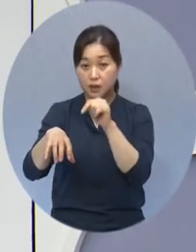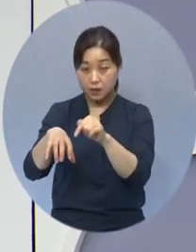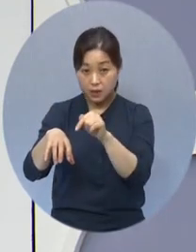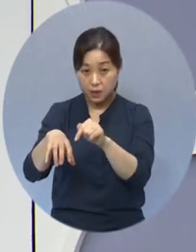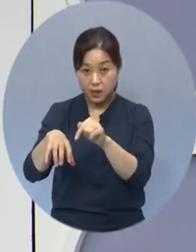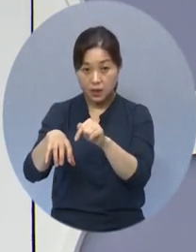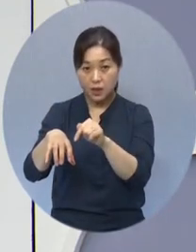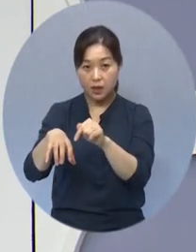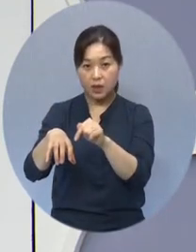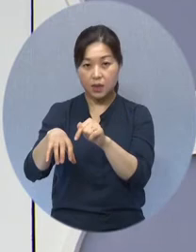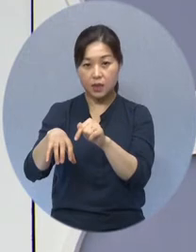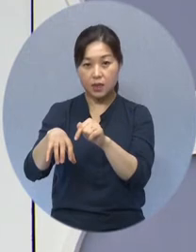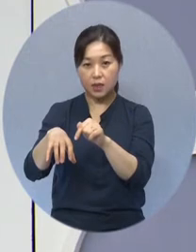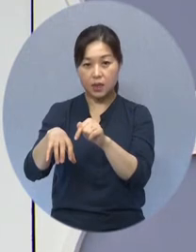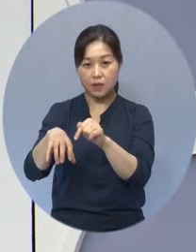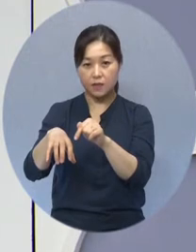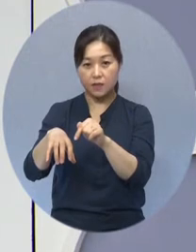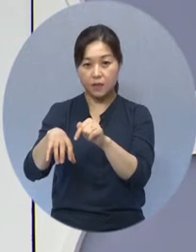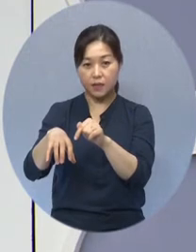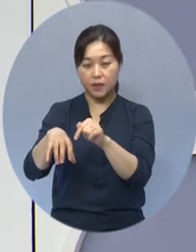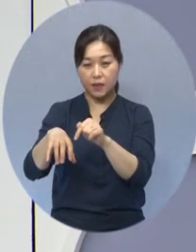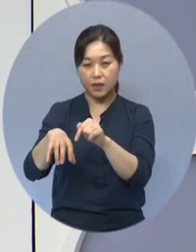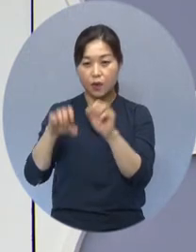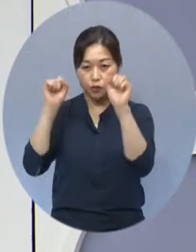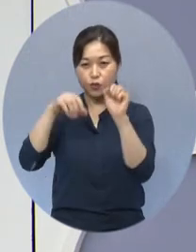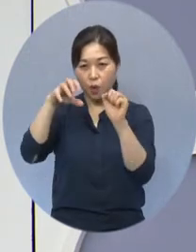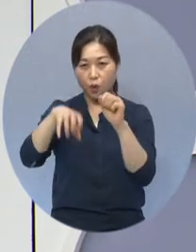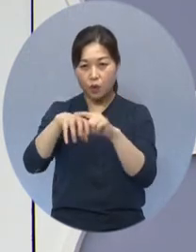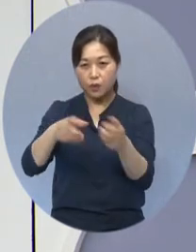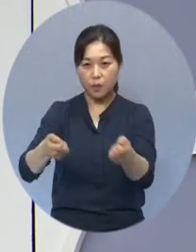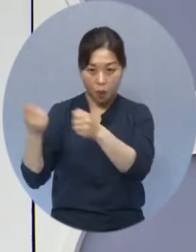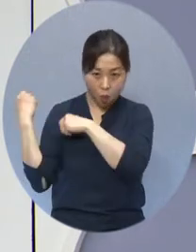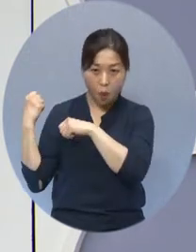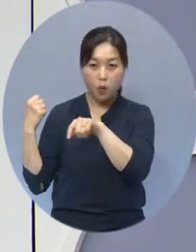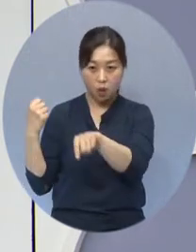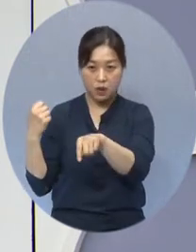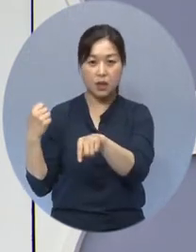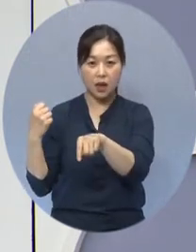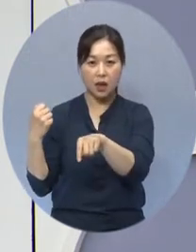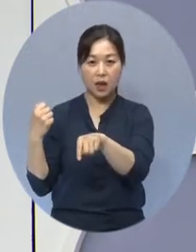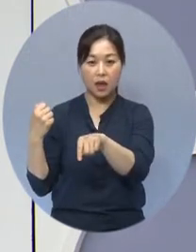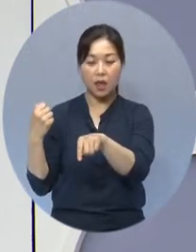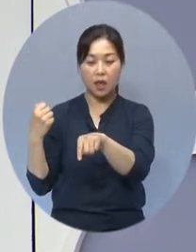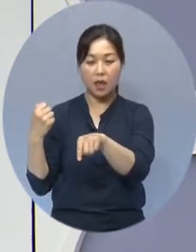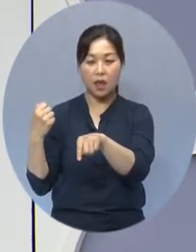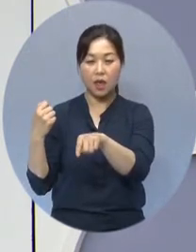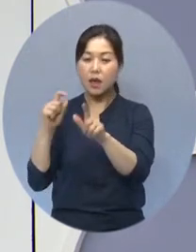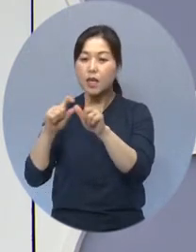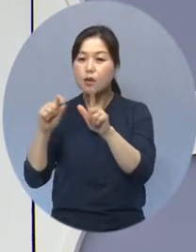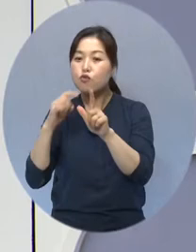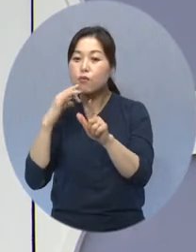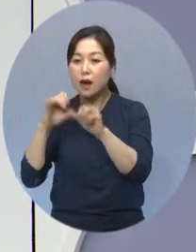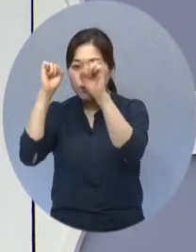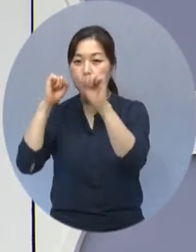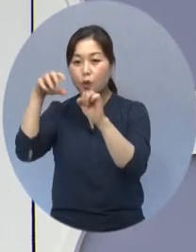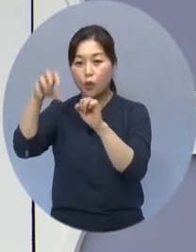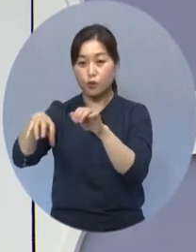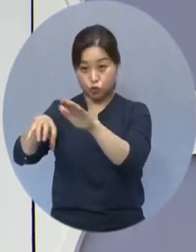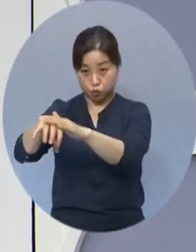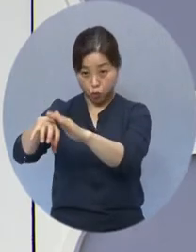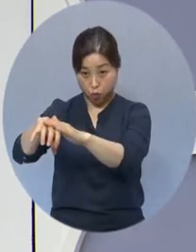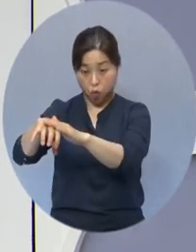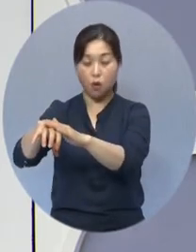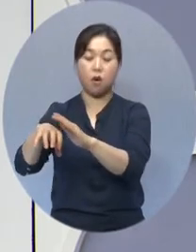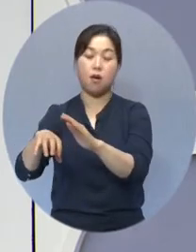운동장의 스탠드를 이렇게 드러내고 뭐 일부 체육시설을 거기에 존치하면서 체육공원을 겸한